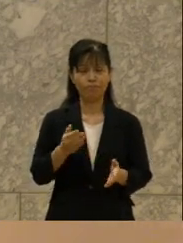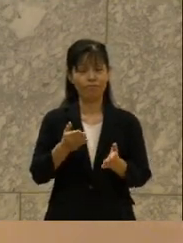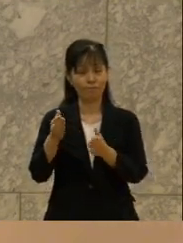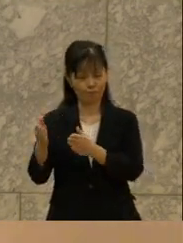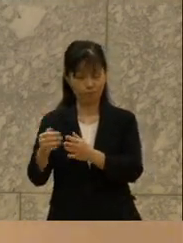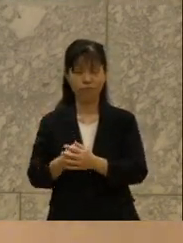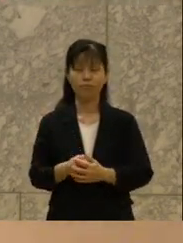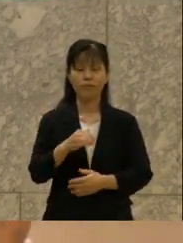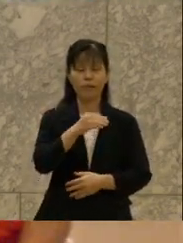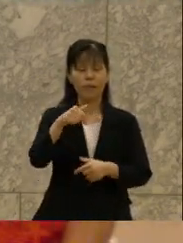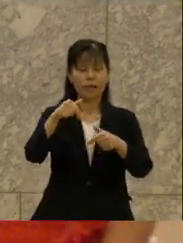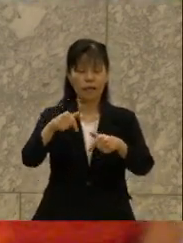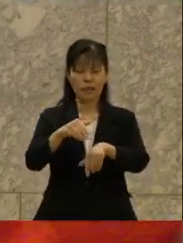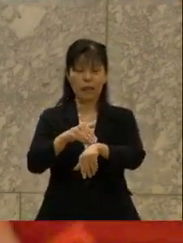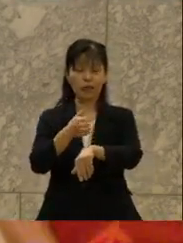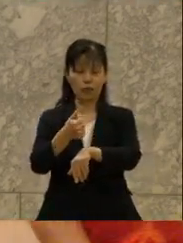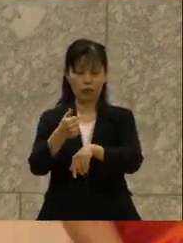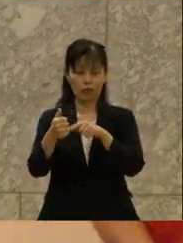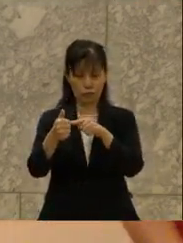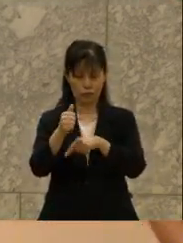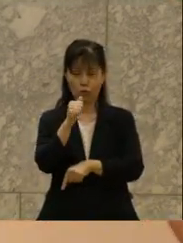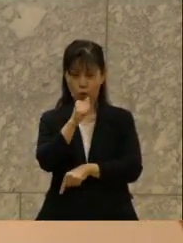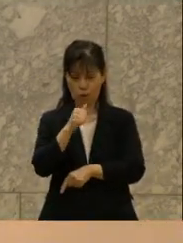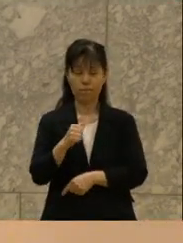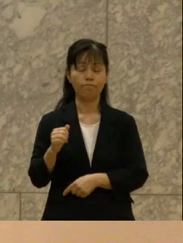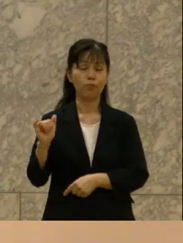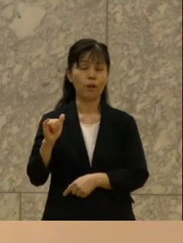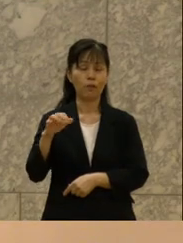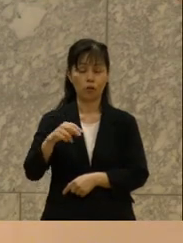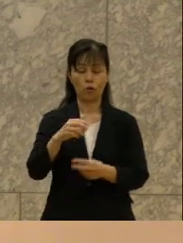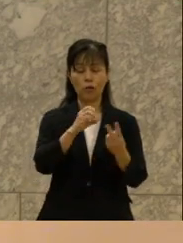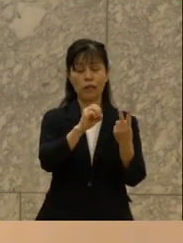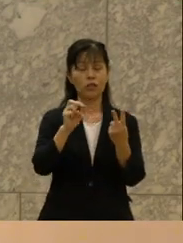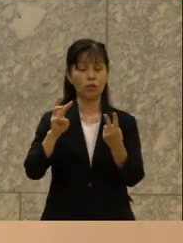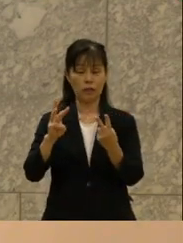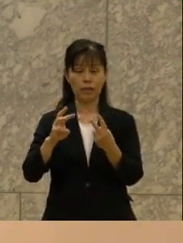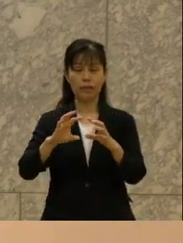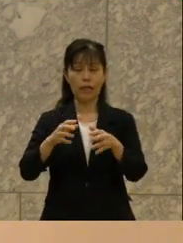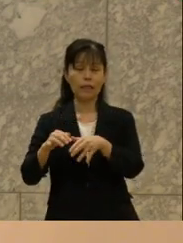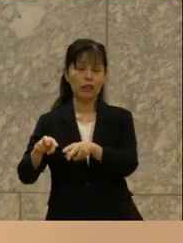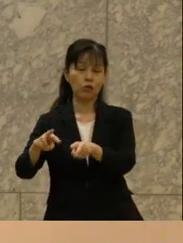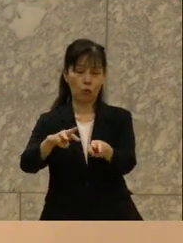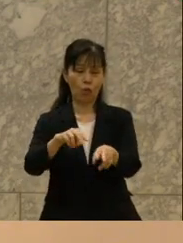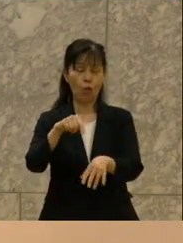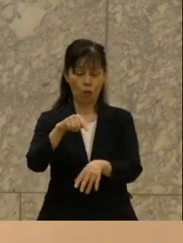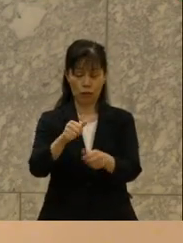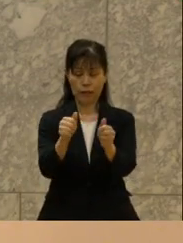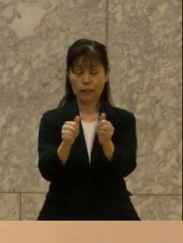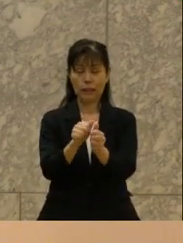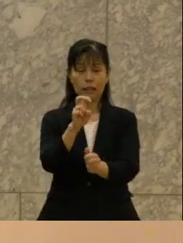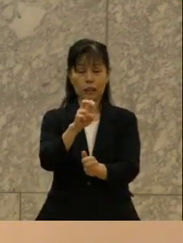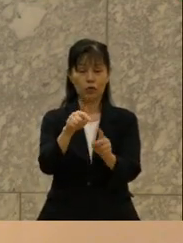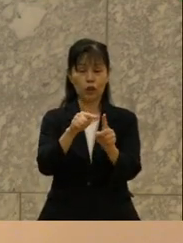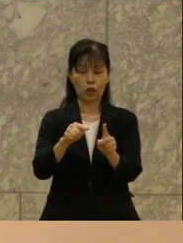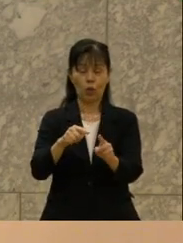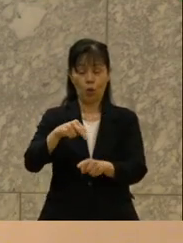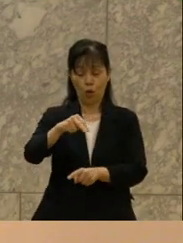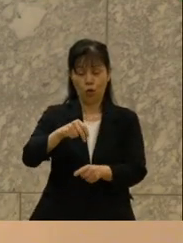さあ続いて山西俊和選手ですブダペスト2023